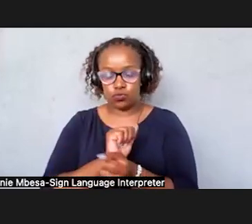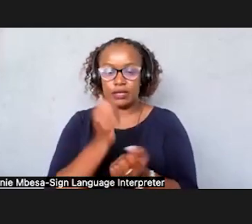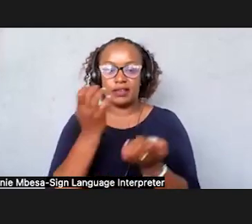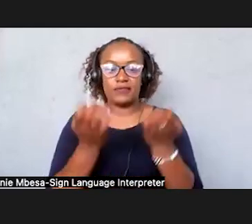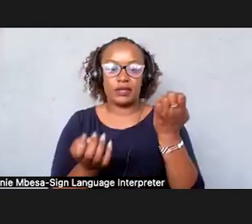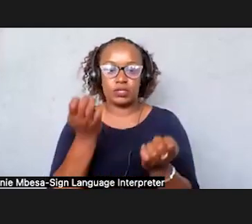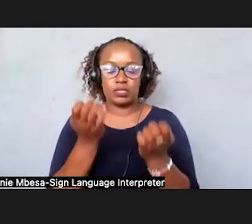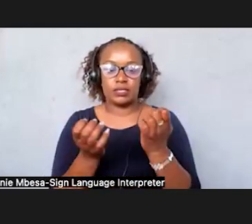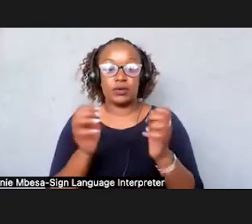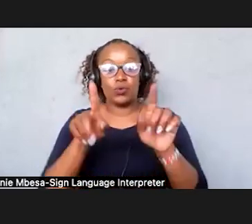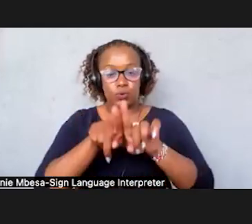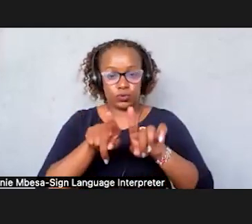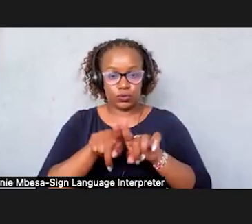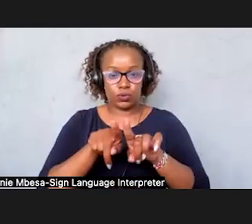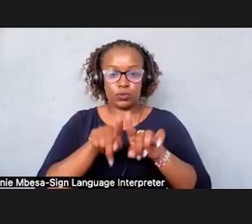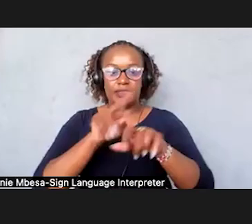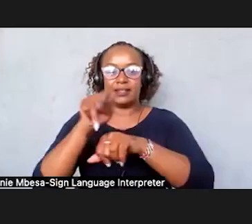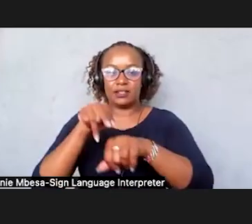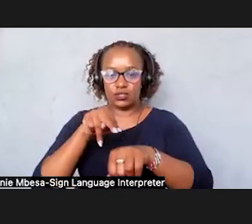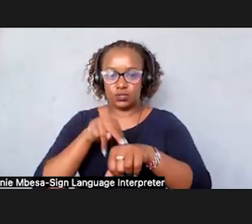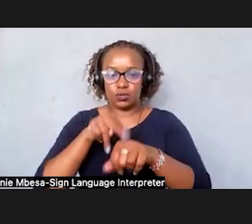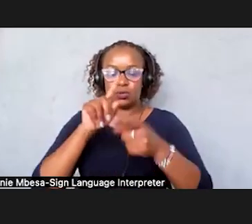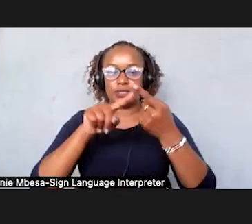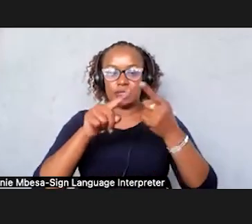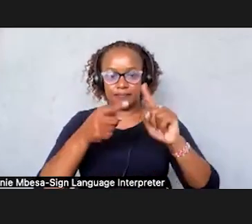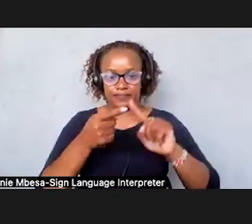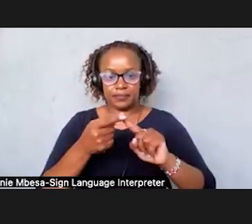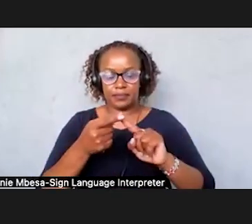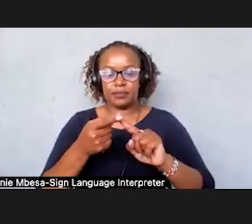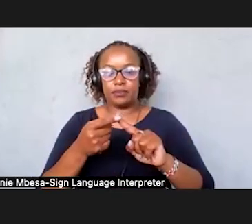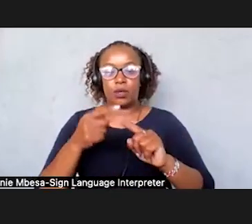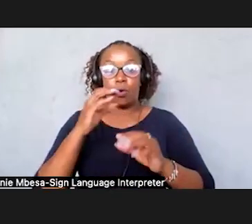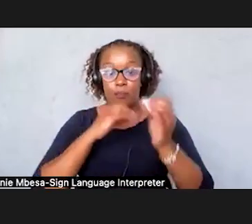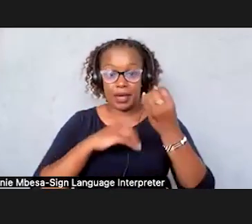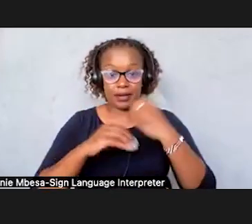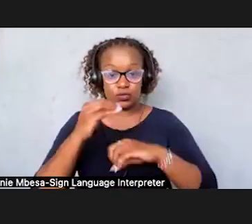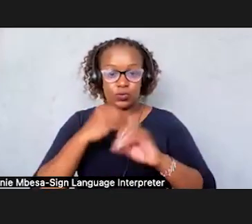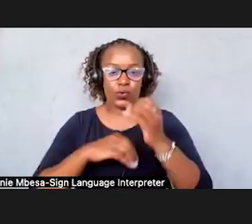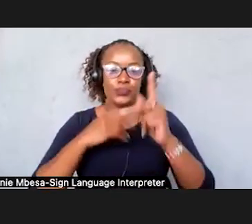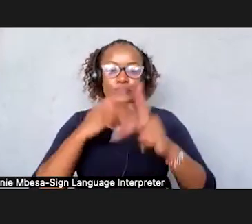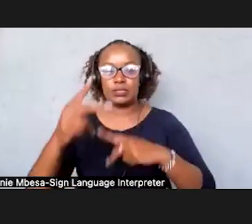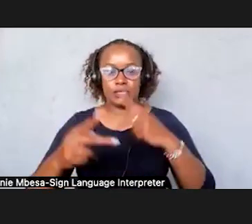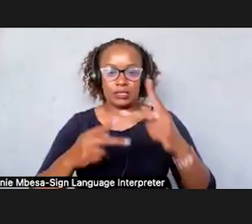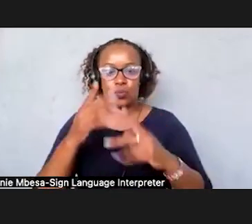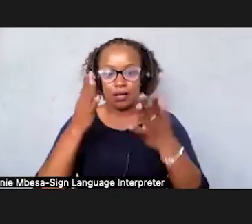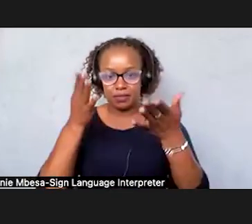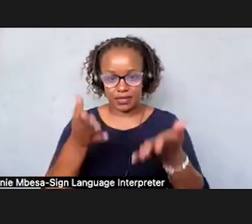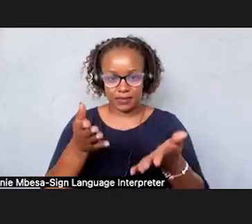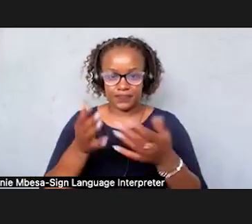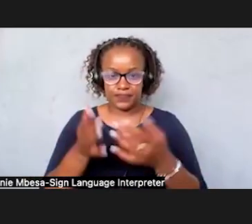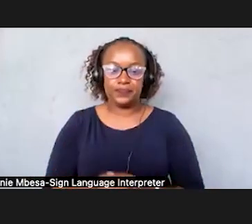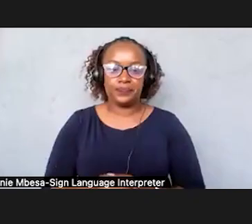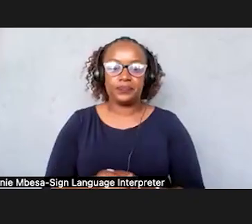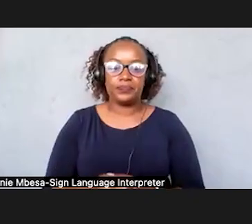as ስታንዳርድ ኦፕሬሽናል the ፕሮሲጀር national ስለነበረ standard operational procedures were put in place. ያ ቱልኪቶች ትሬኒንግ ማኑዋልስ